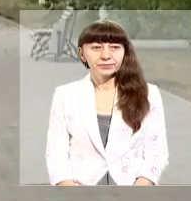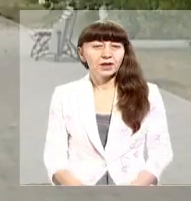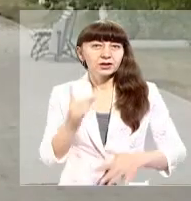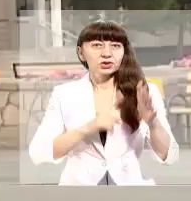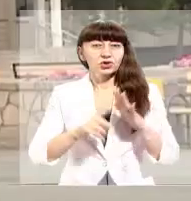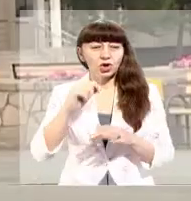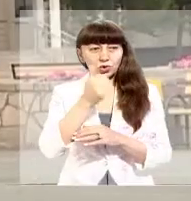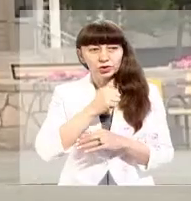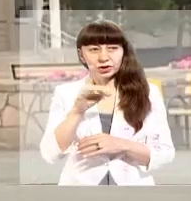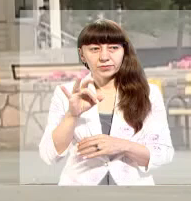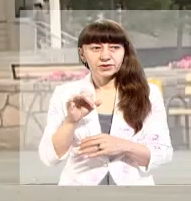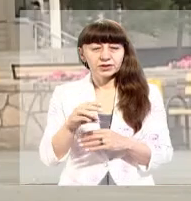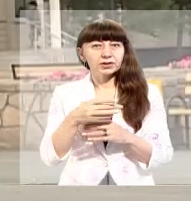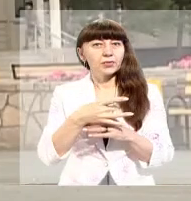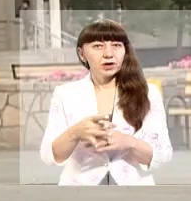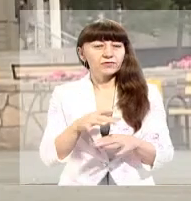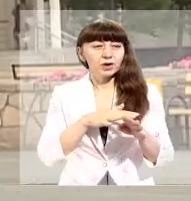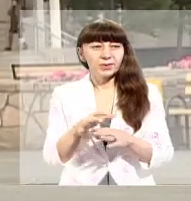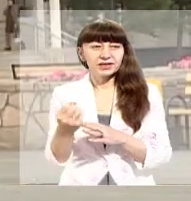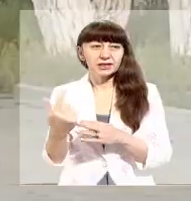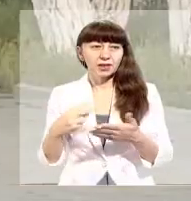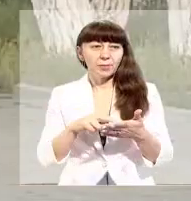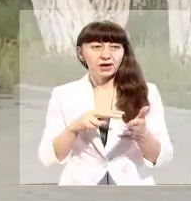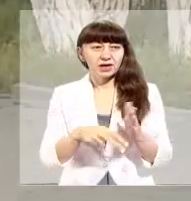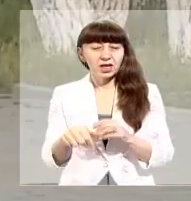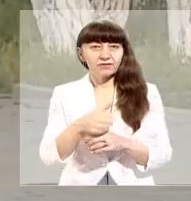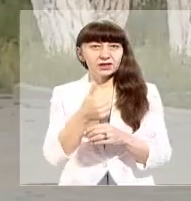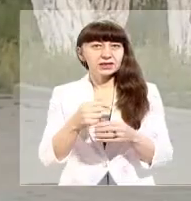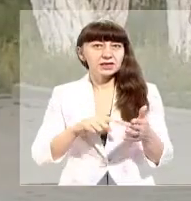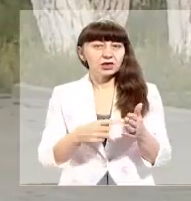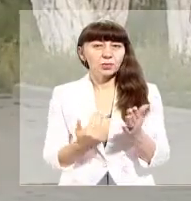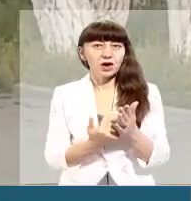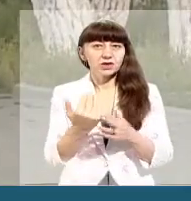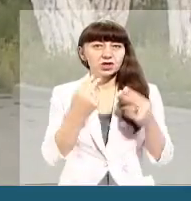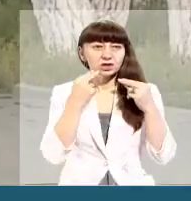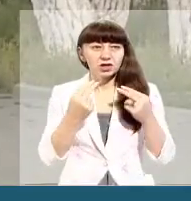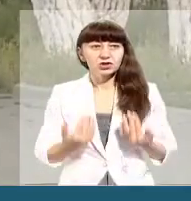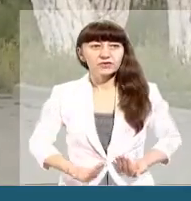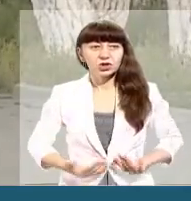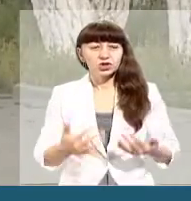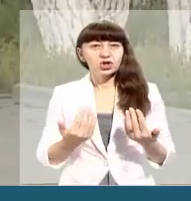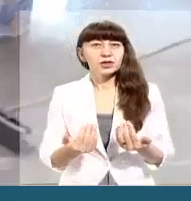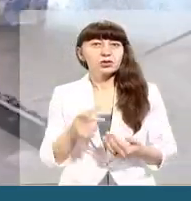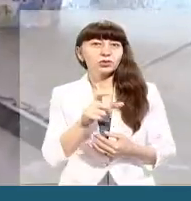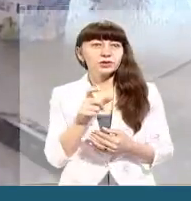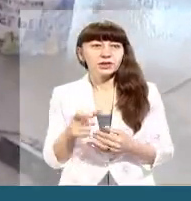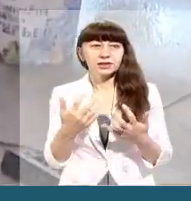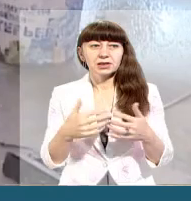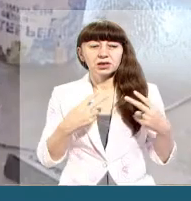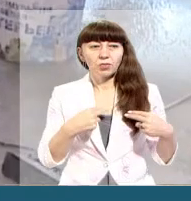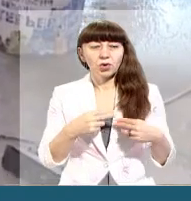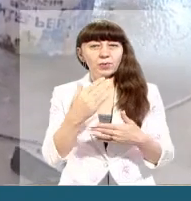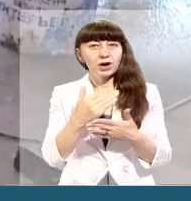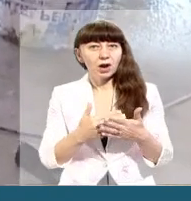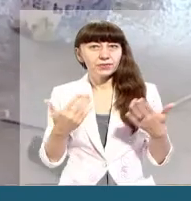С начала года в Камыстинском районе реализуется ряд проектов, основная цель которых – повышение качества жизни сельчан. Среди действующих программ